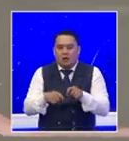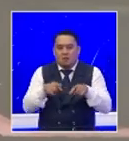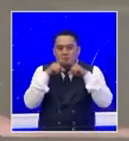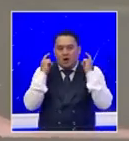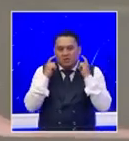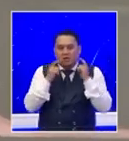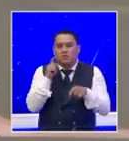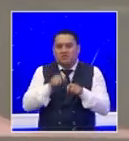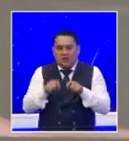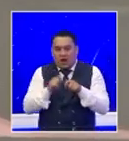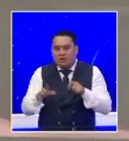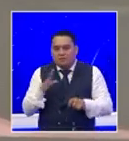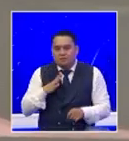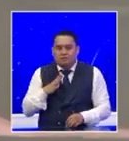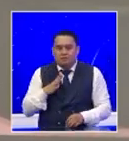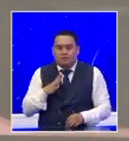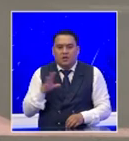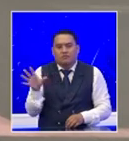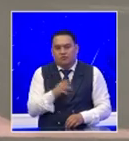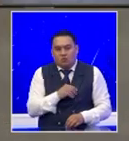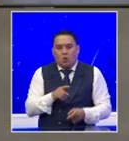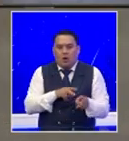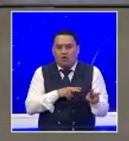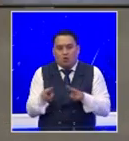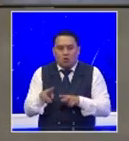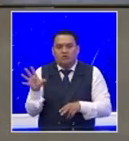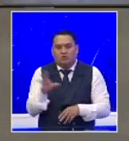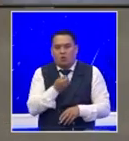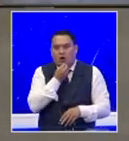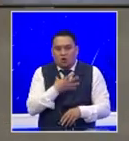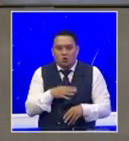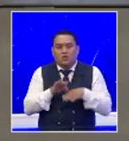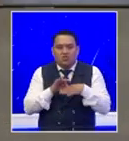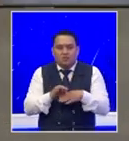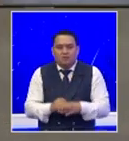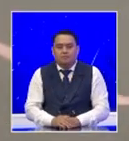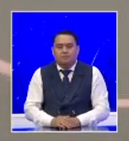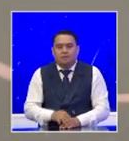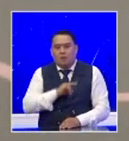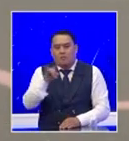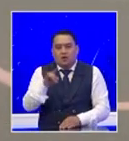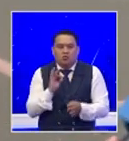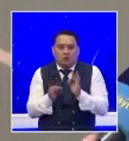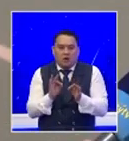ли или нет. А так все, контроль весь, все хорошо прошли. Полет прошел хорошо,